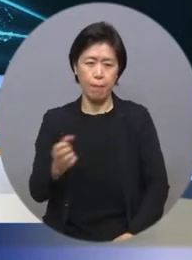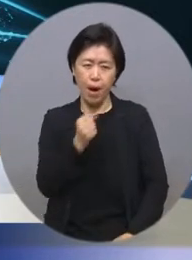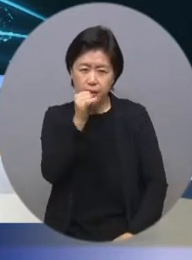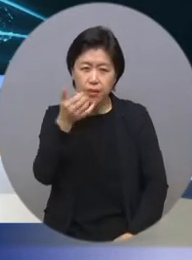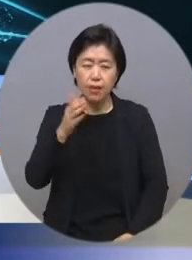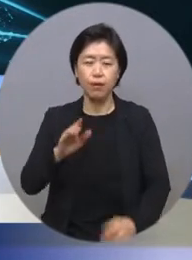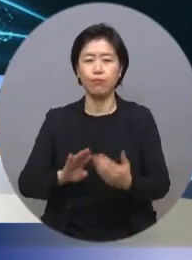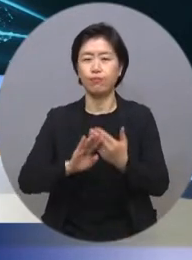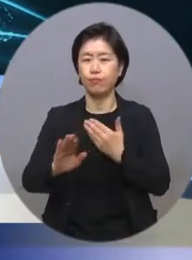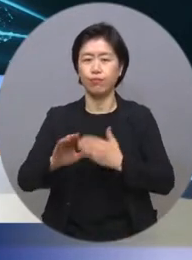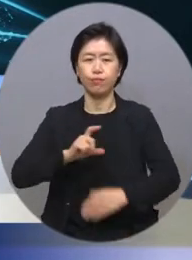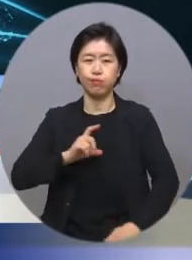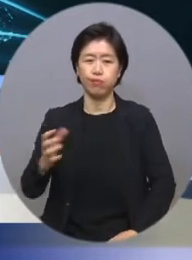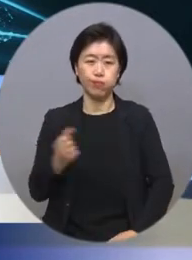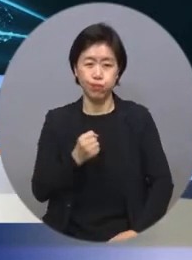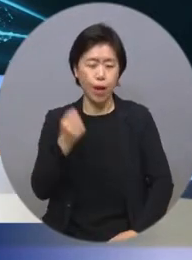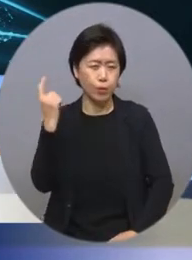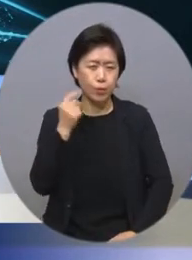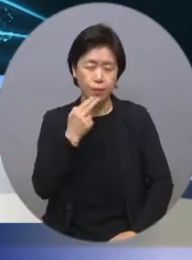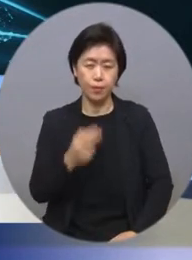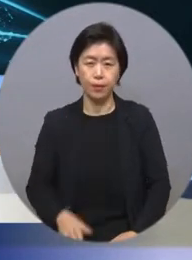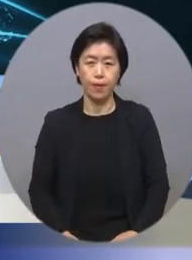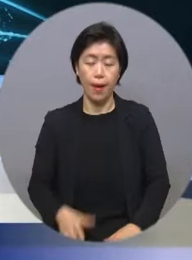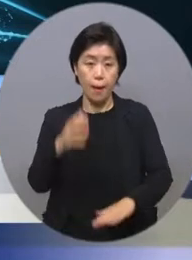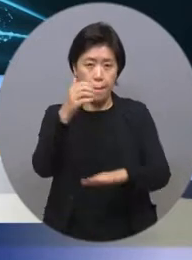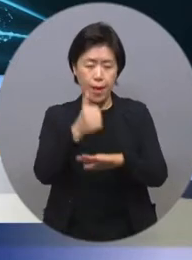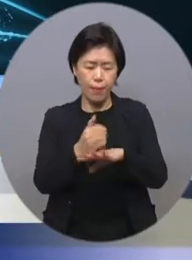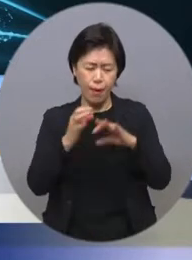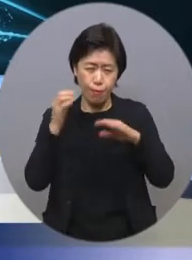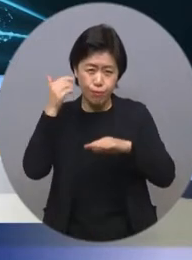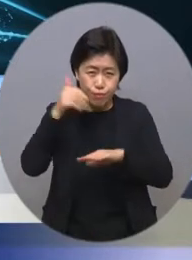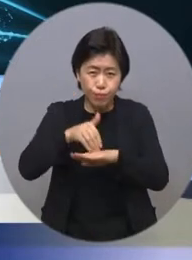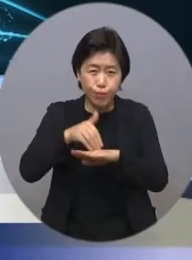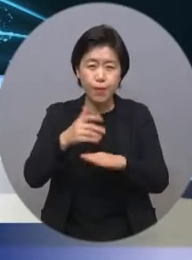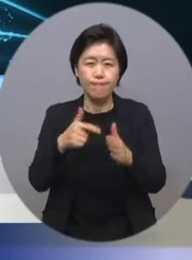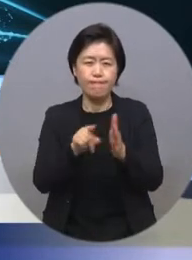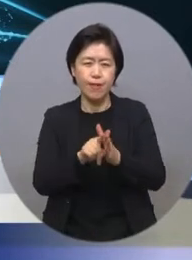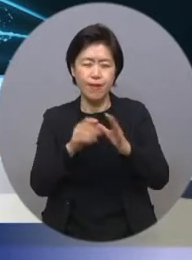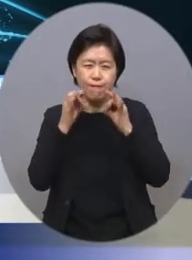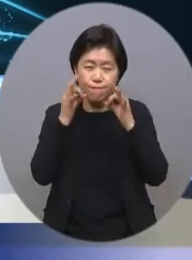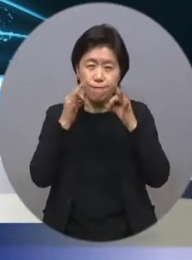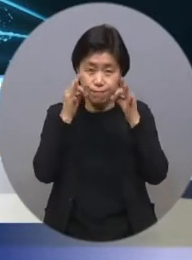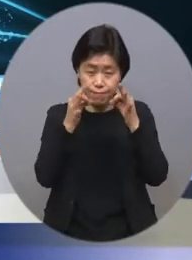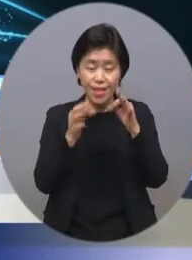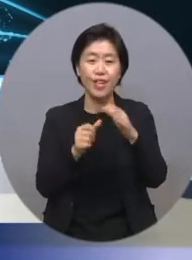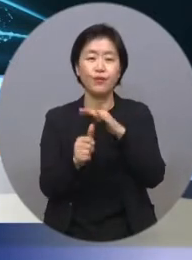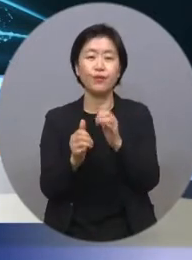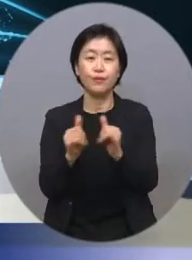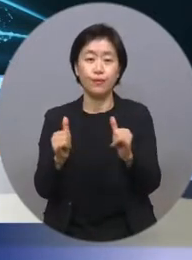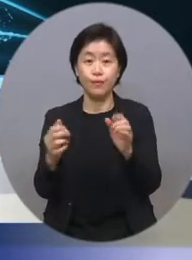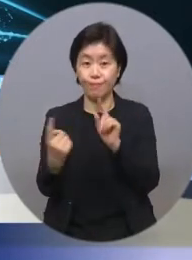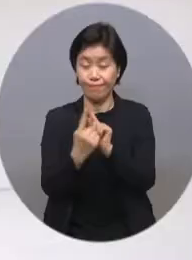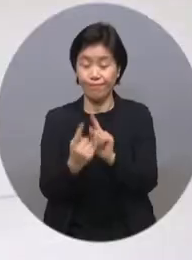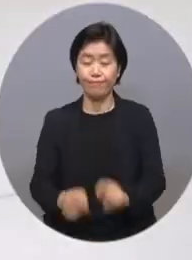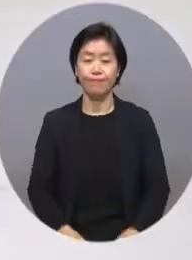전하지 못했는데요. 막바지 훈련에 땀방울을 쏟고 있는 선수들을 박성용 기자가 만나봤습니다.